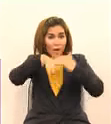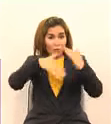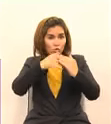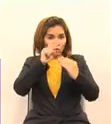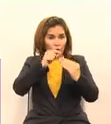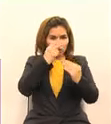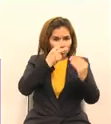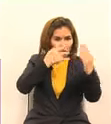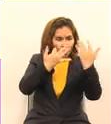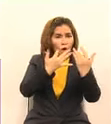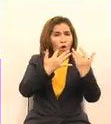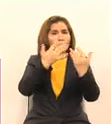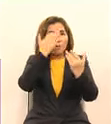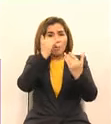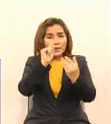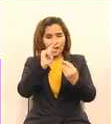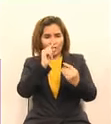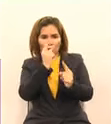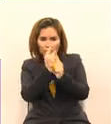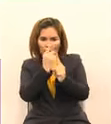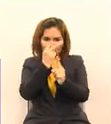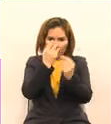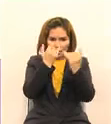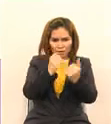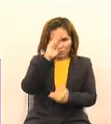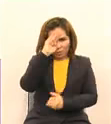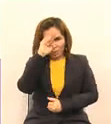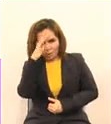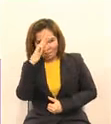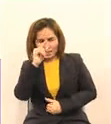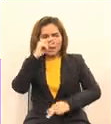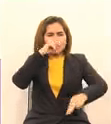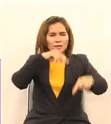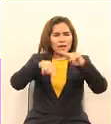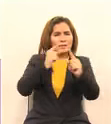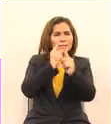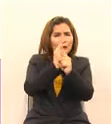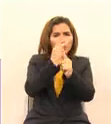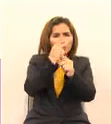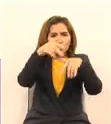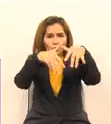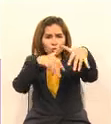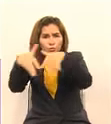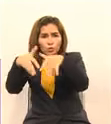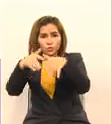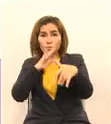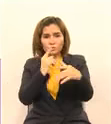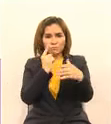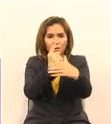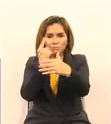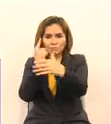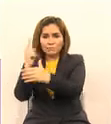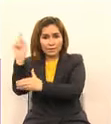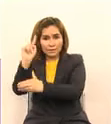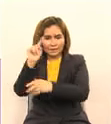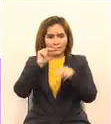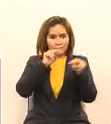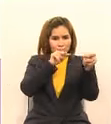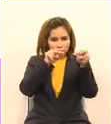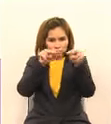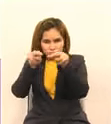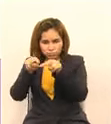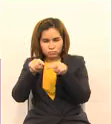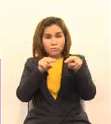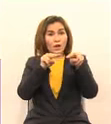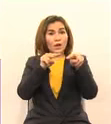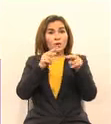ลแล้วก็คัดกรองติดตามนะครับจากในพื้นที่นะครับที่กระจายไปทุกตำบลหมู่บ้านนะครับโดยอาศัยเ